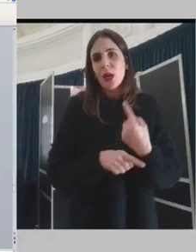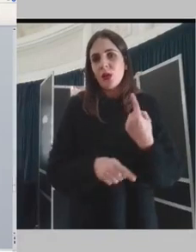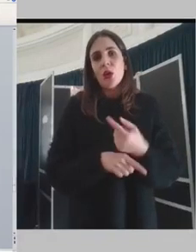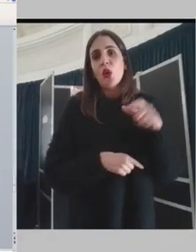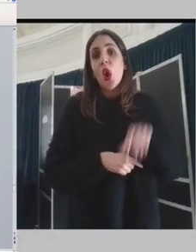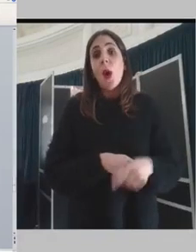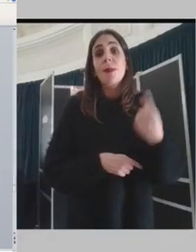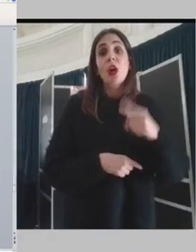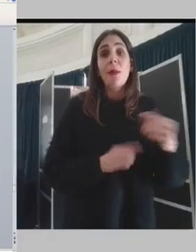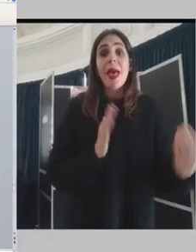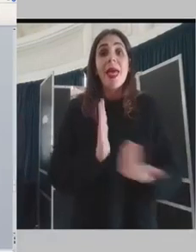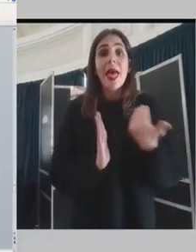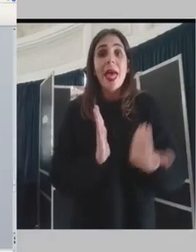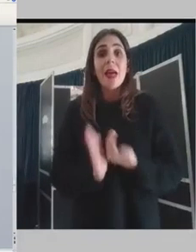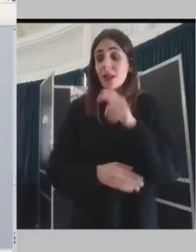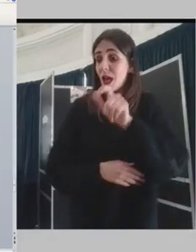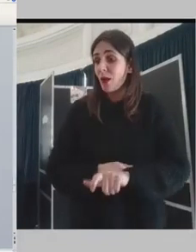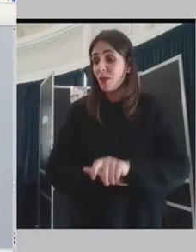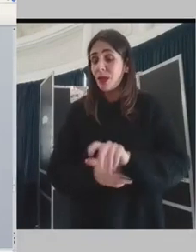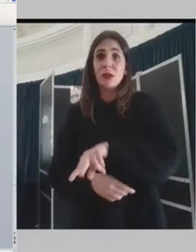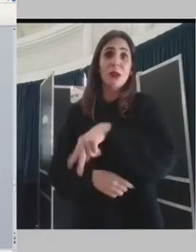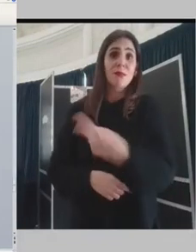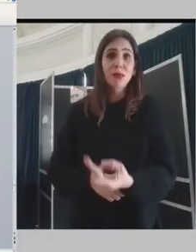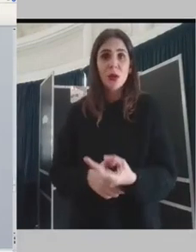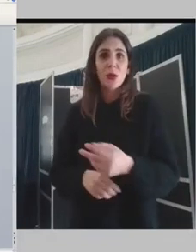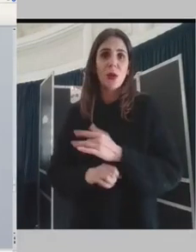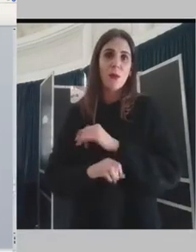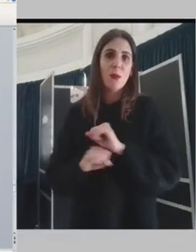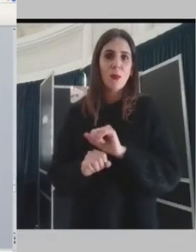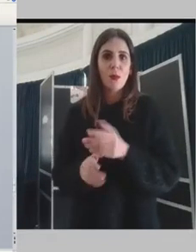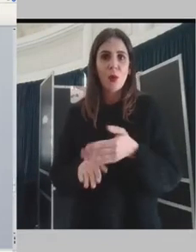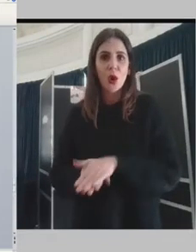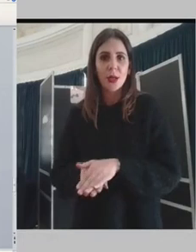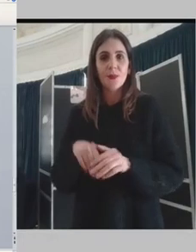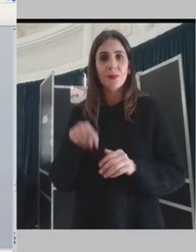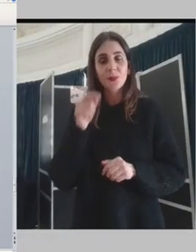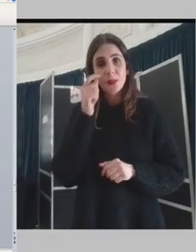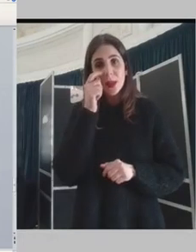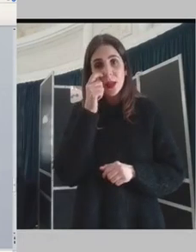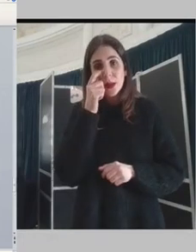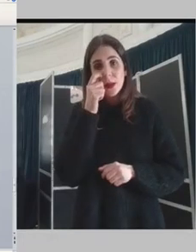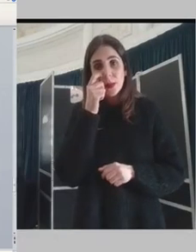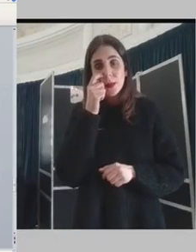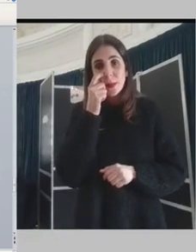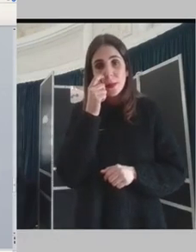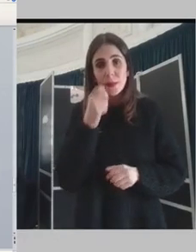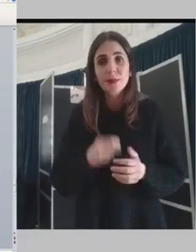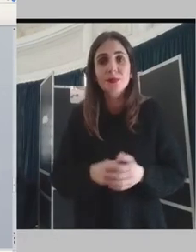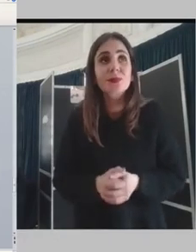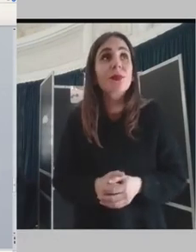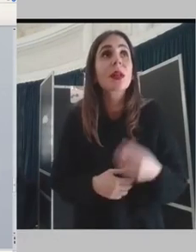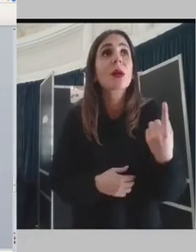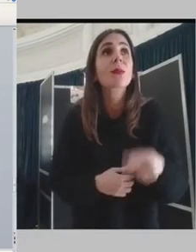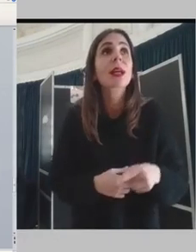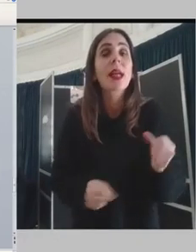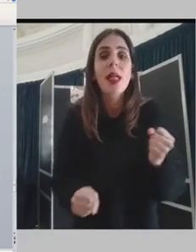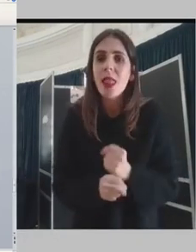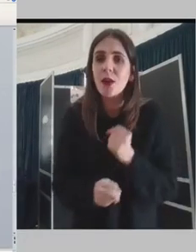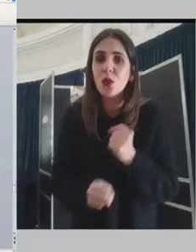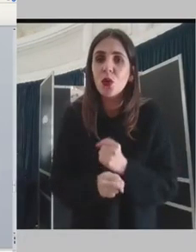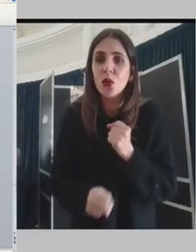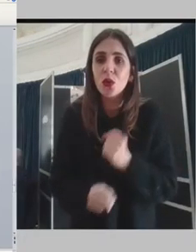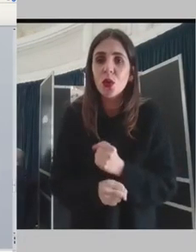morte di una persona colpita da arresto cardiaco. Questi sono lavori pubblicati, non è solo la storiella di Progetto Vita, come a me